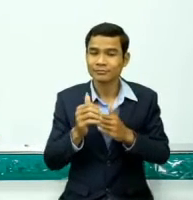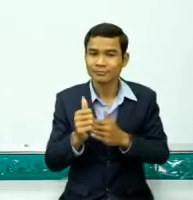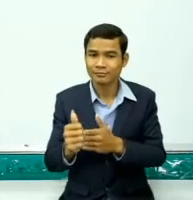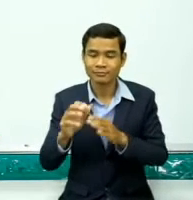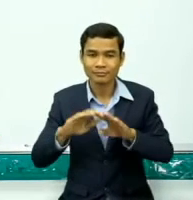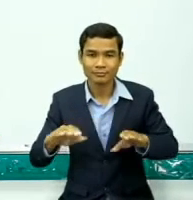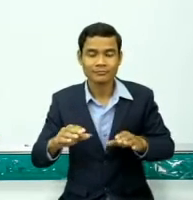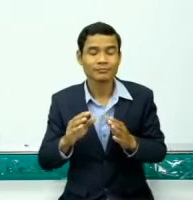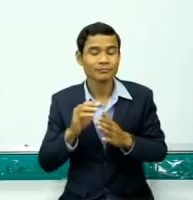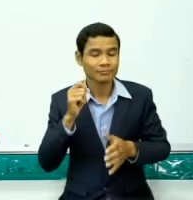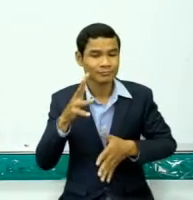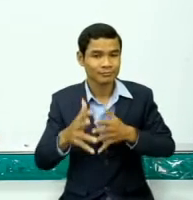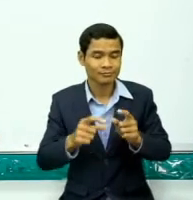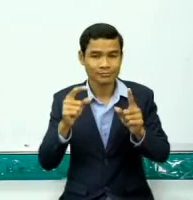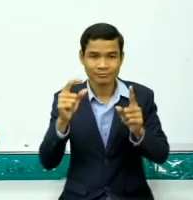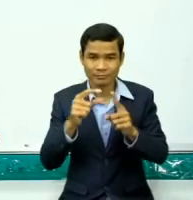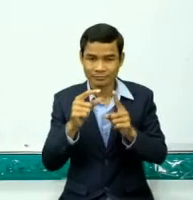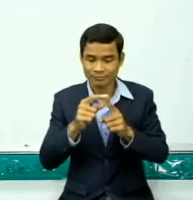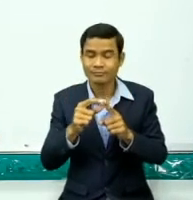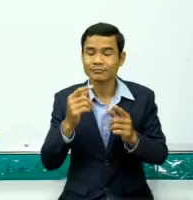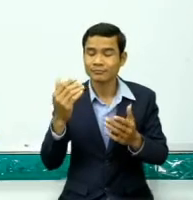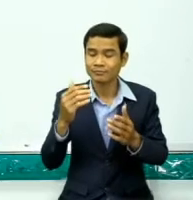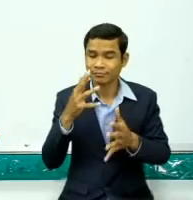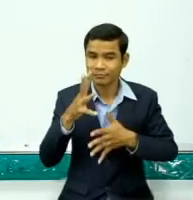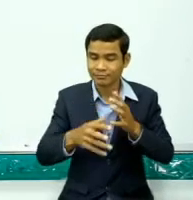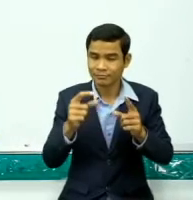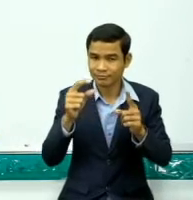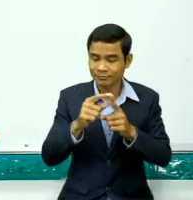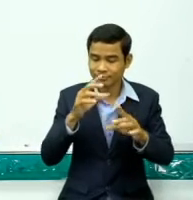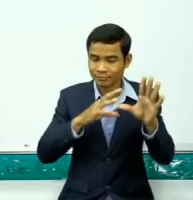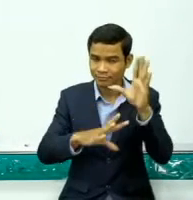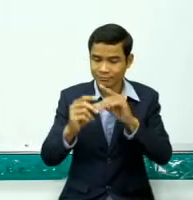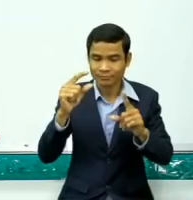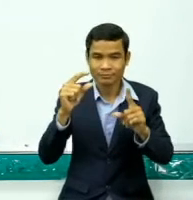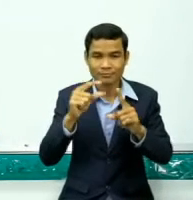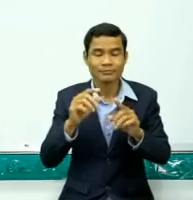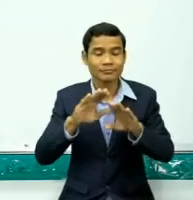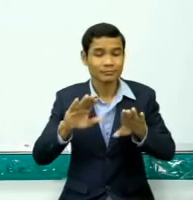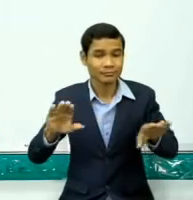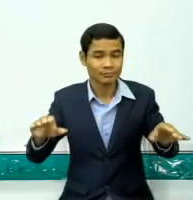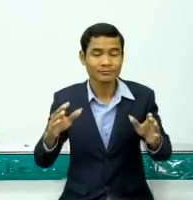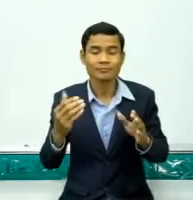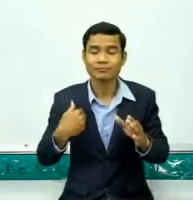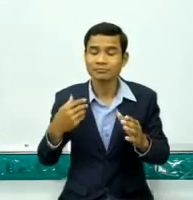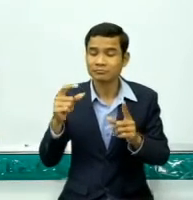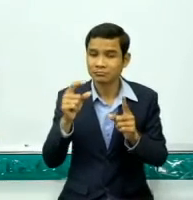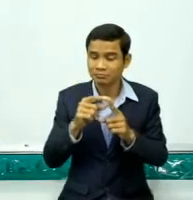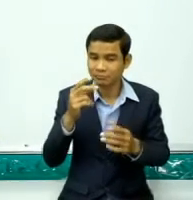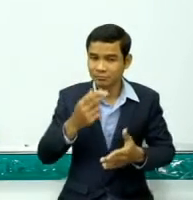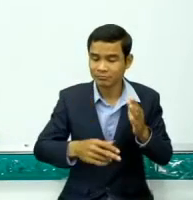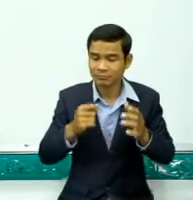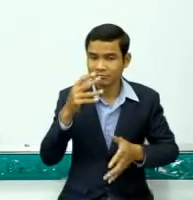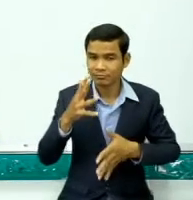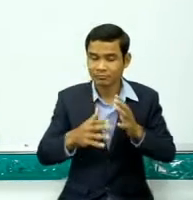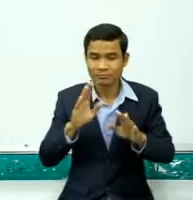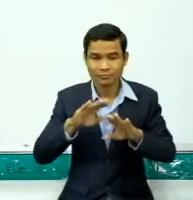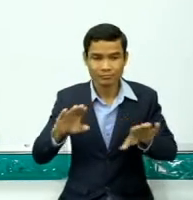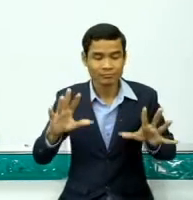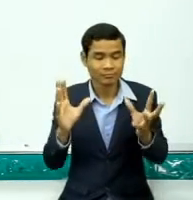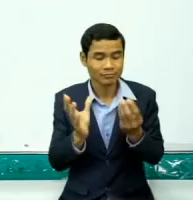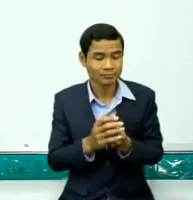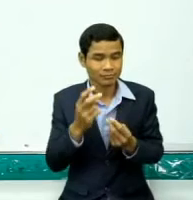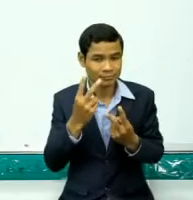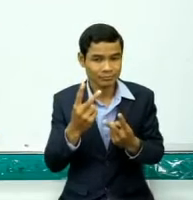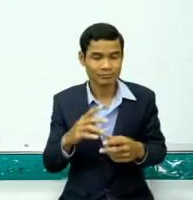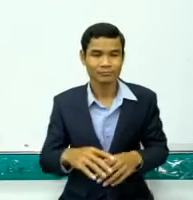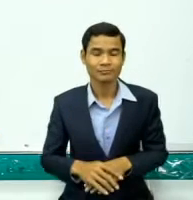ní cho tại đó cả án tiết. Thật ngày ní, chứ nâng miễn bị ở vầy khá xâm rập án. Chà, con mơ tình ạ khả ní.